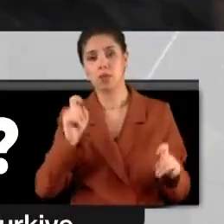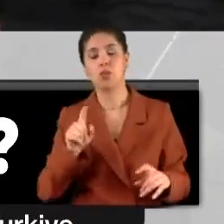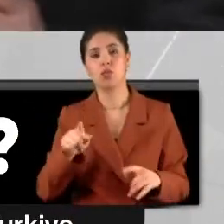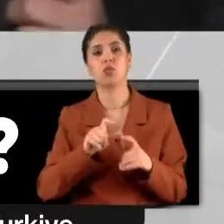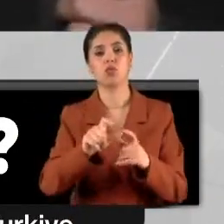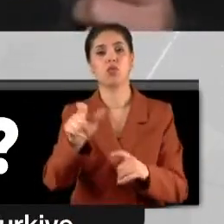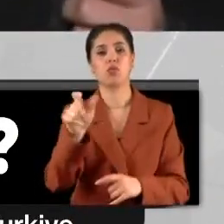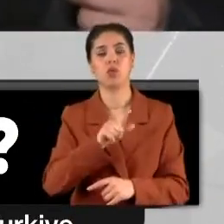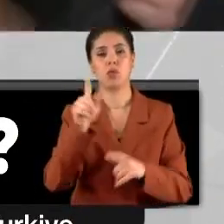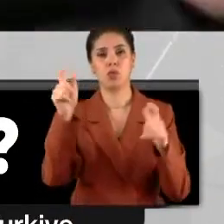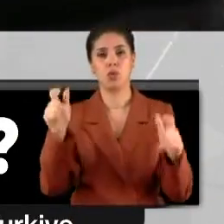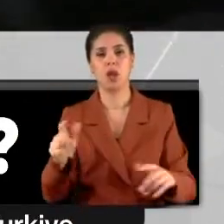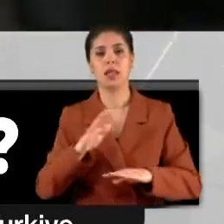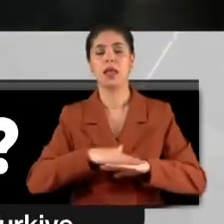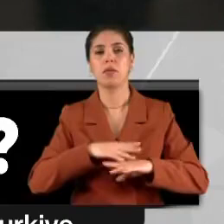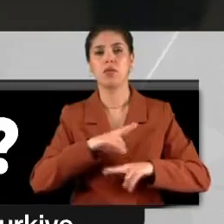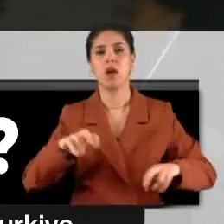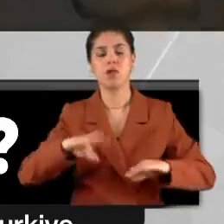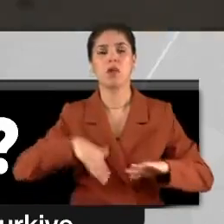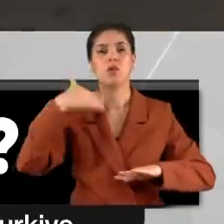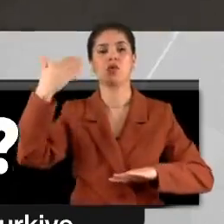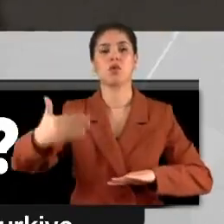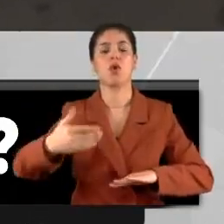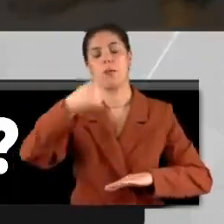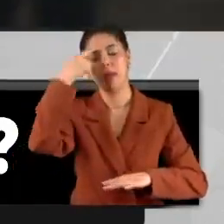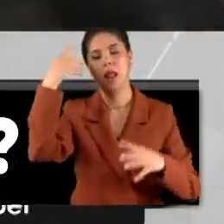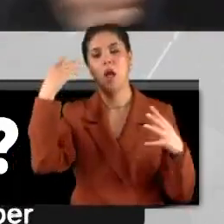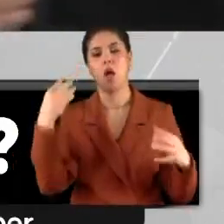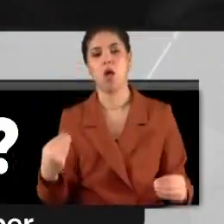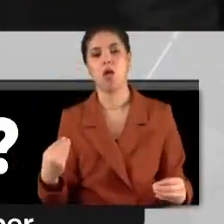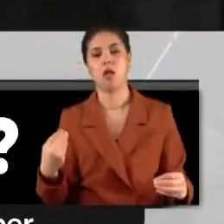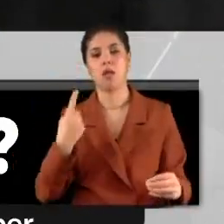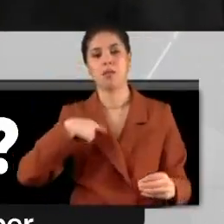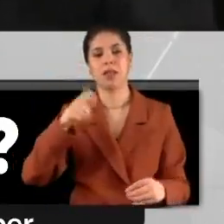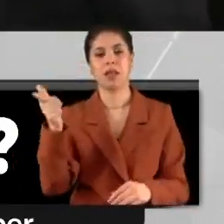yanıtı burada yapılacak. O çalışmaların ardından netlik kazanacak. Biz